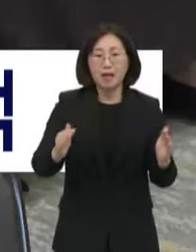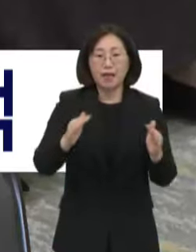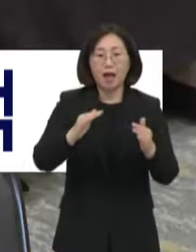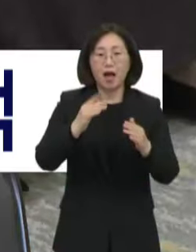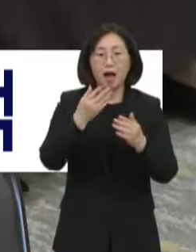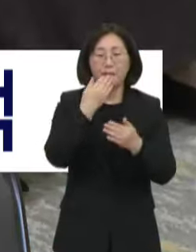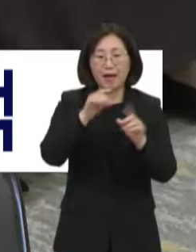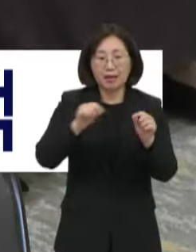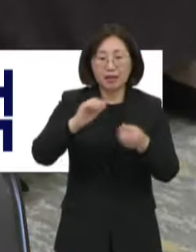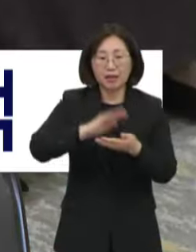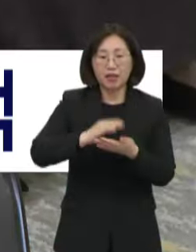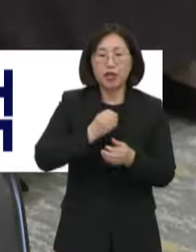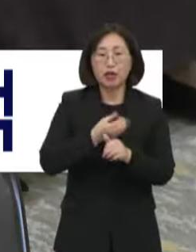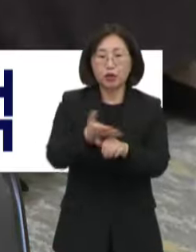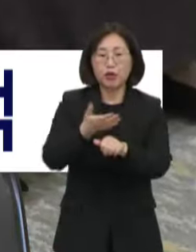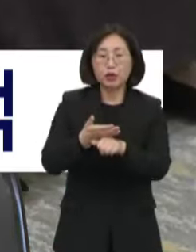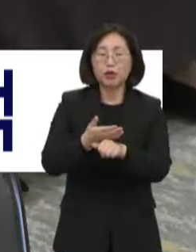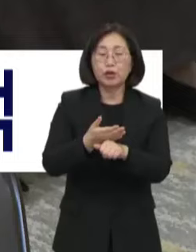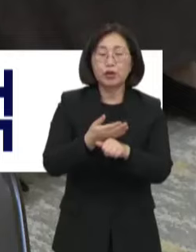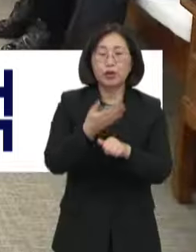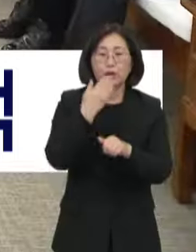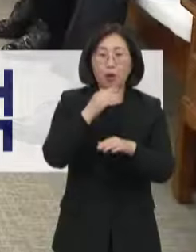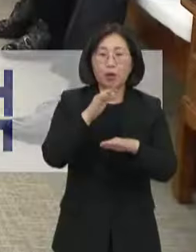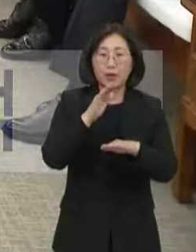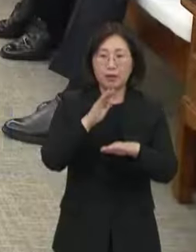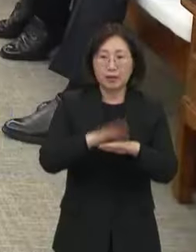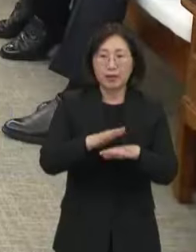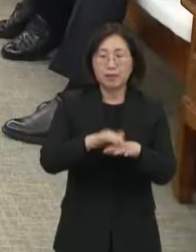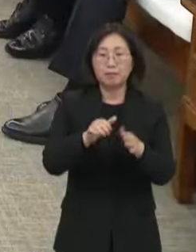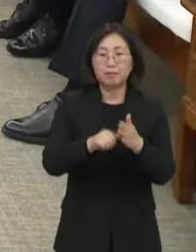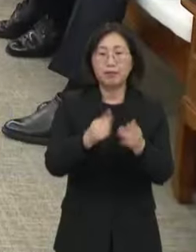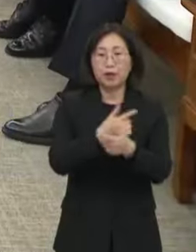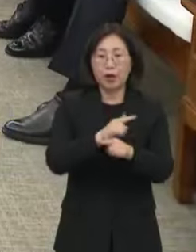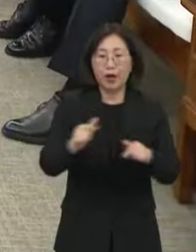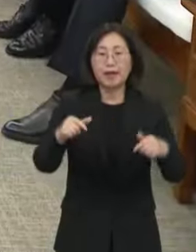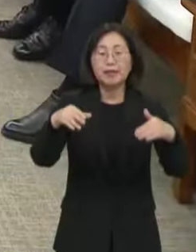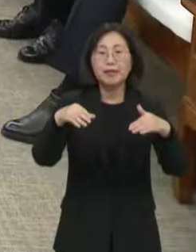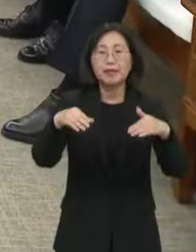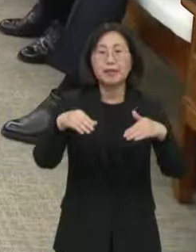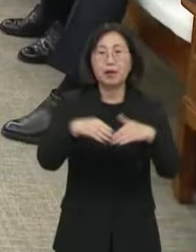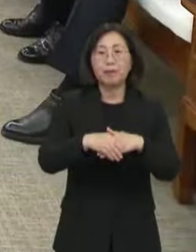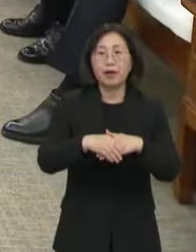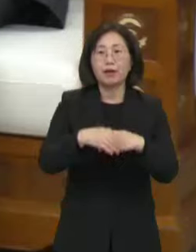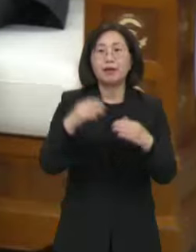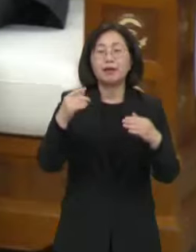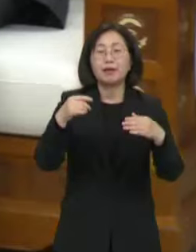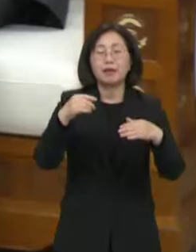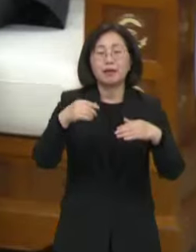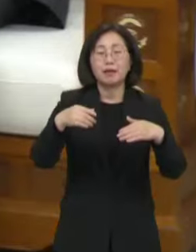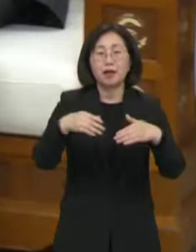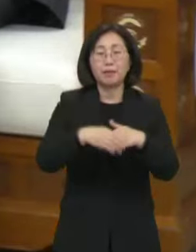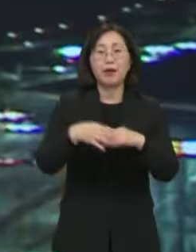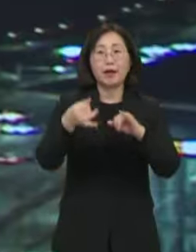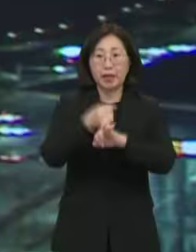등 농식품과 문화관광 분야에서 협력을 강화해 나가자고 강조했습니다.